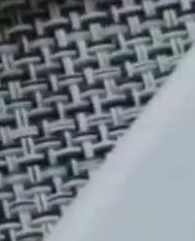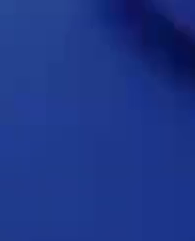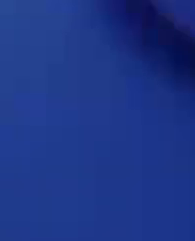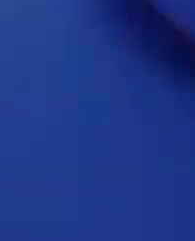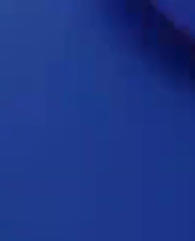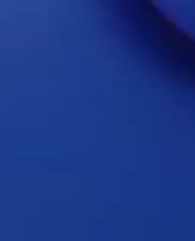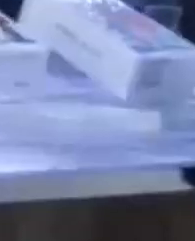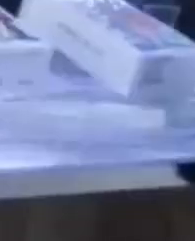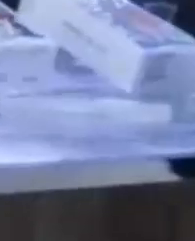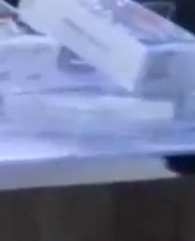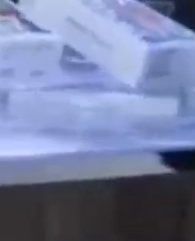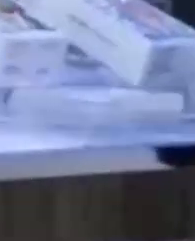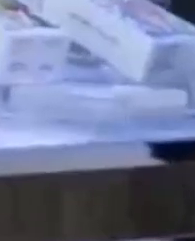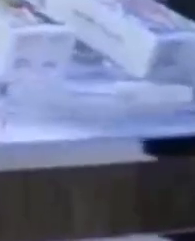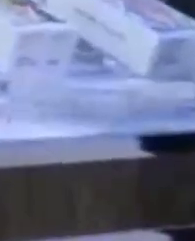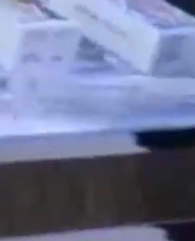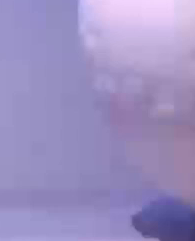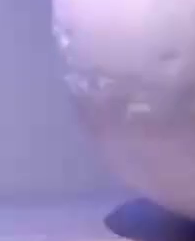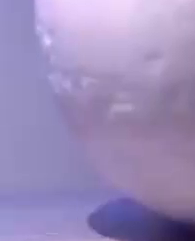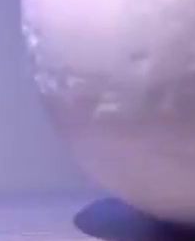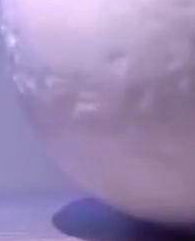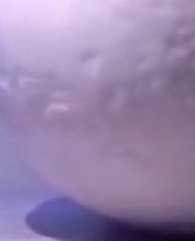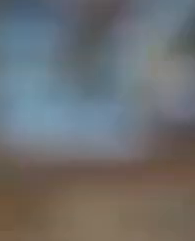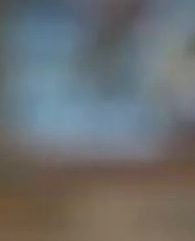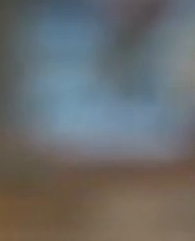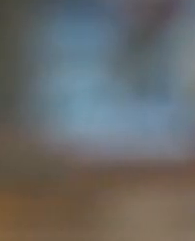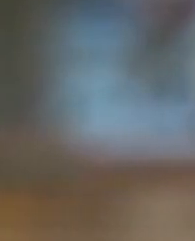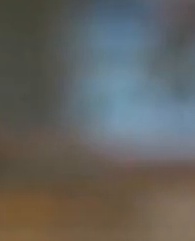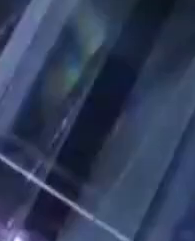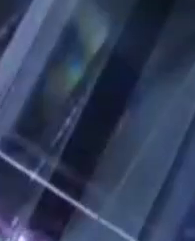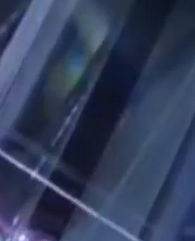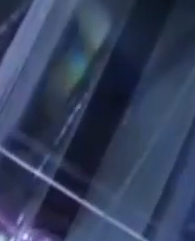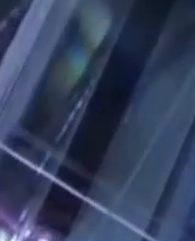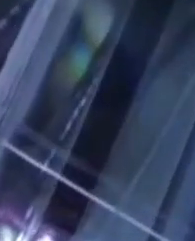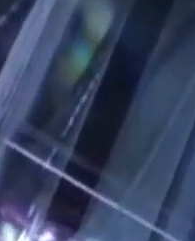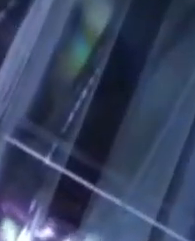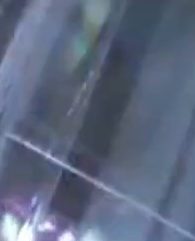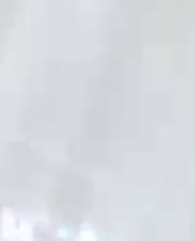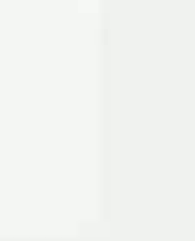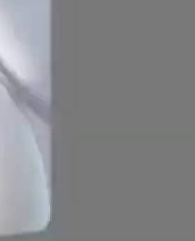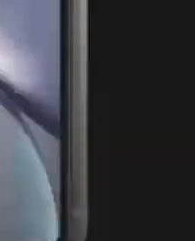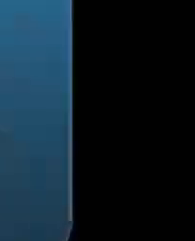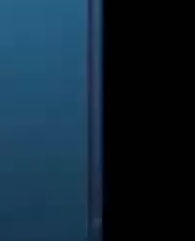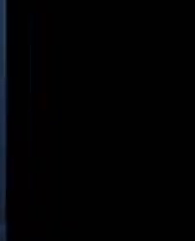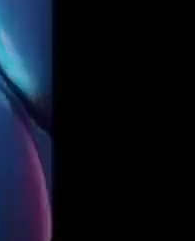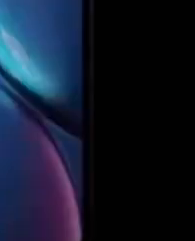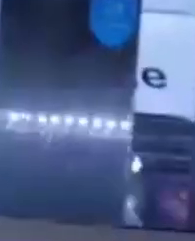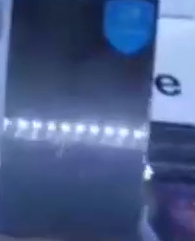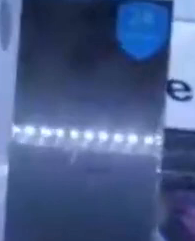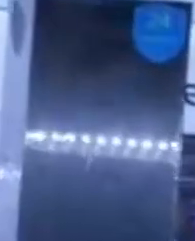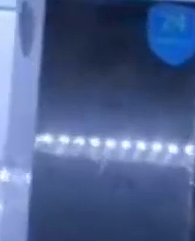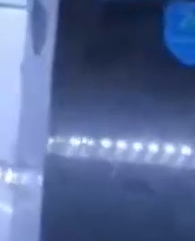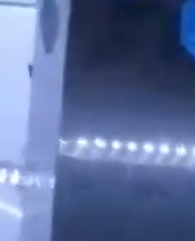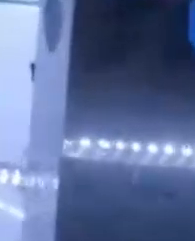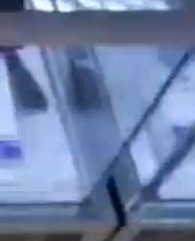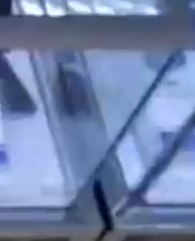Samsung S10 Plus. Ucikwe kandi na telefone za Samsung ziri kuri promosiyo nka Samsung A20s. Nawe ukunda iPhone